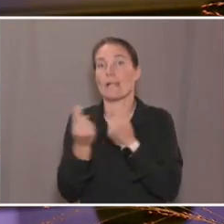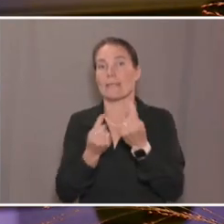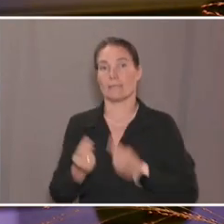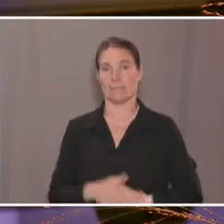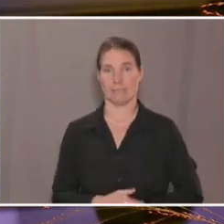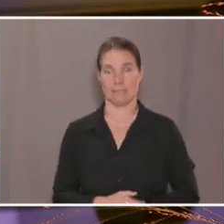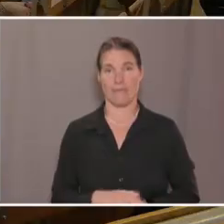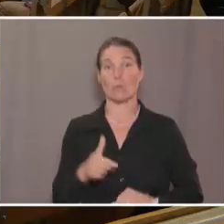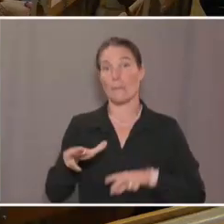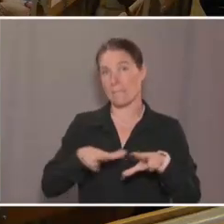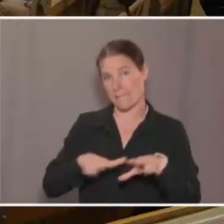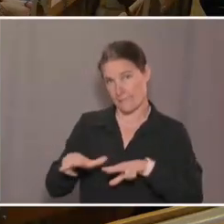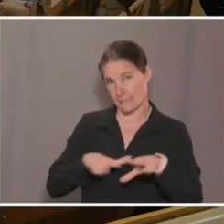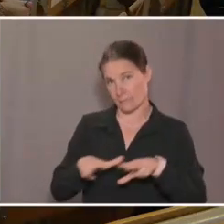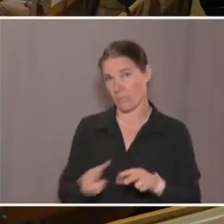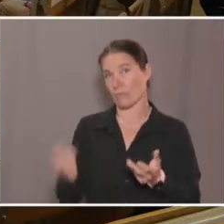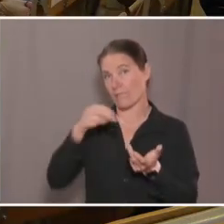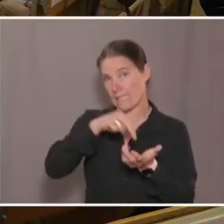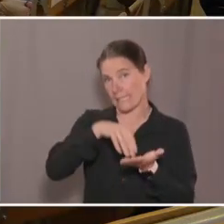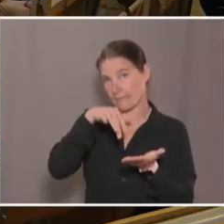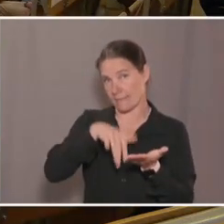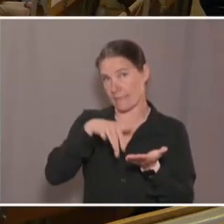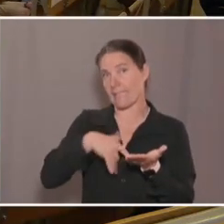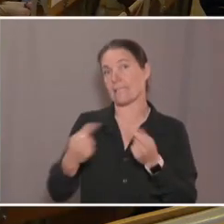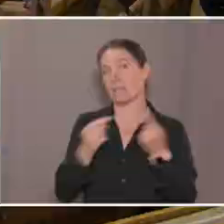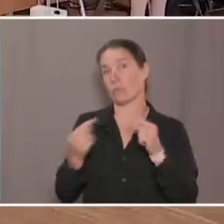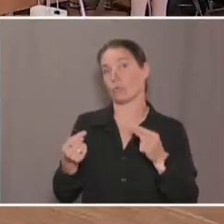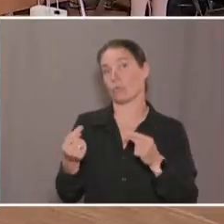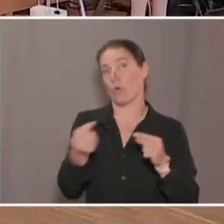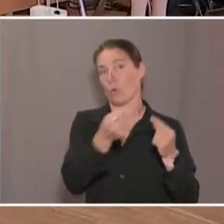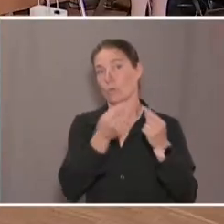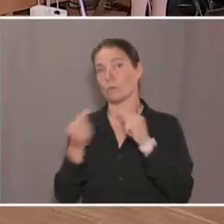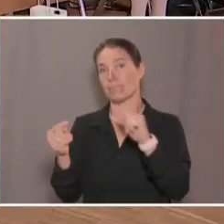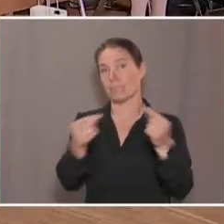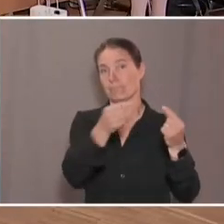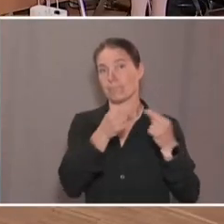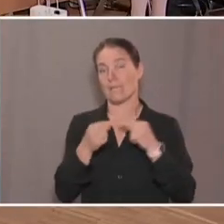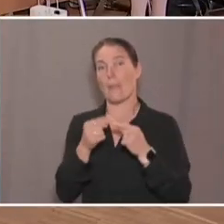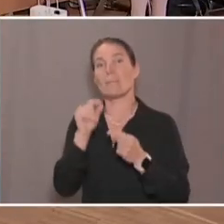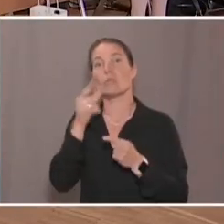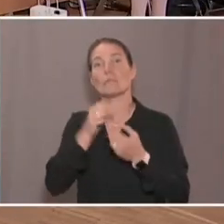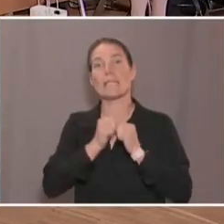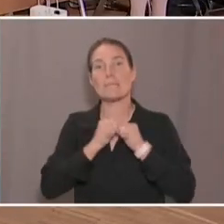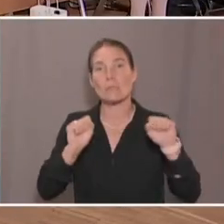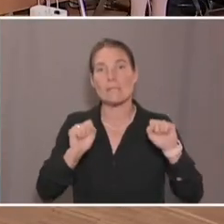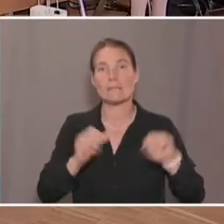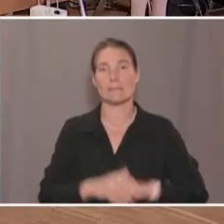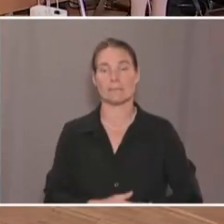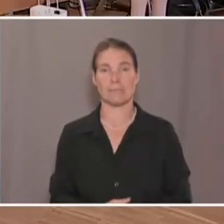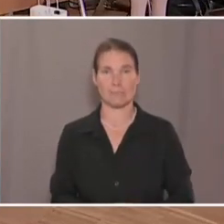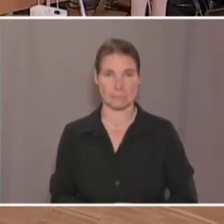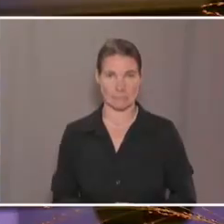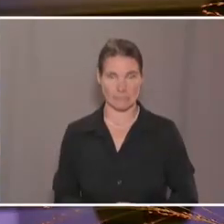unsere Ministerin vertreten sein wird in dieser Diskussionsrunde, um die Bedeutung der Demokratiebildung zu schildern für das